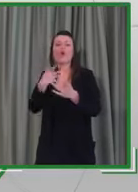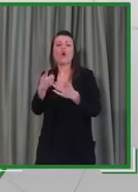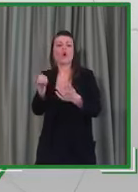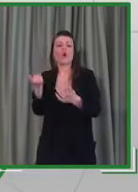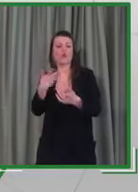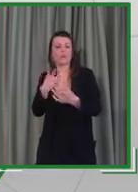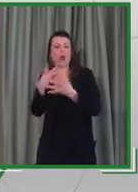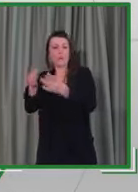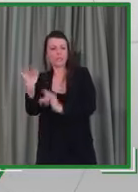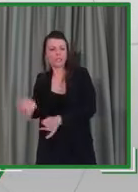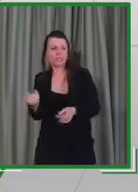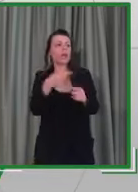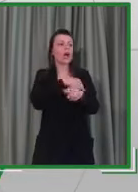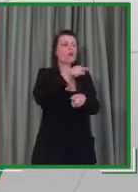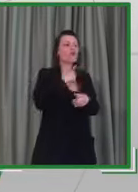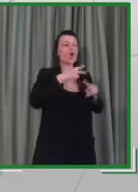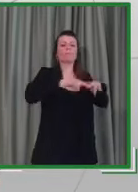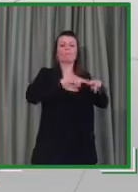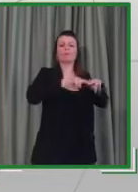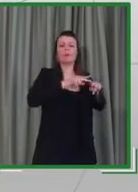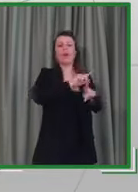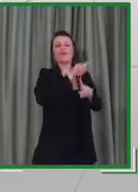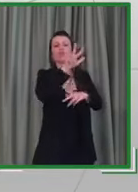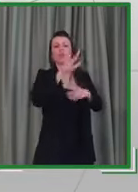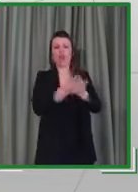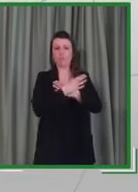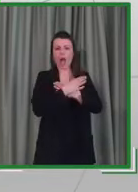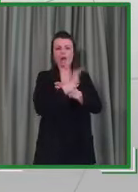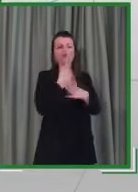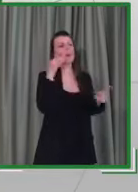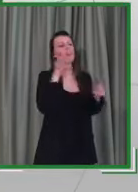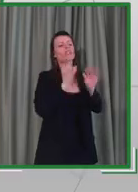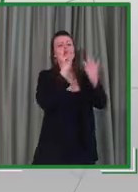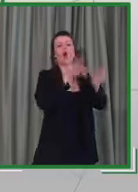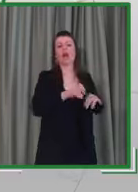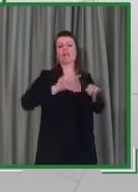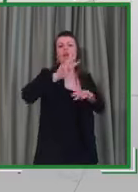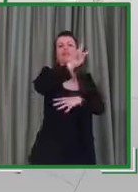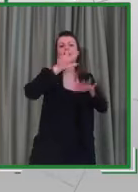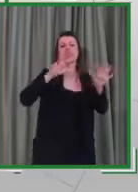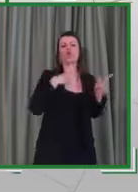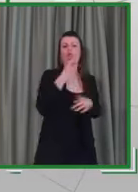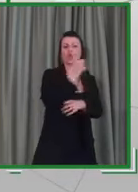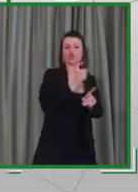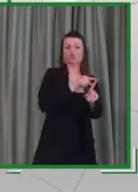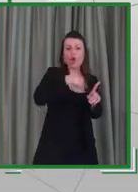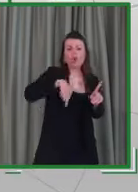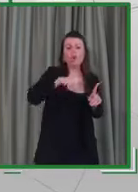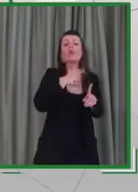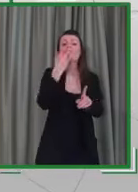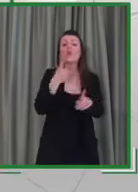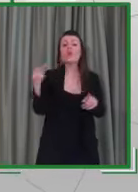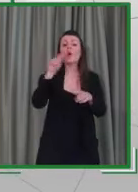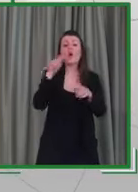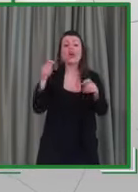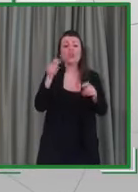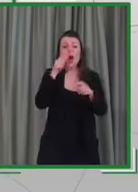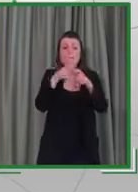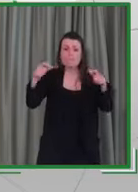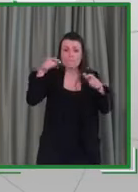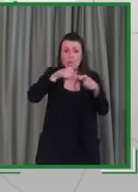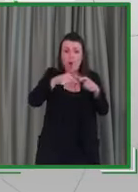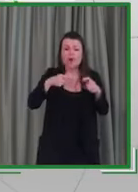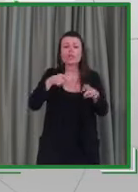28 giorni in maniera definitiva e poi cerchiamo di ampliare l'utilizzo dei tamponi e delle